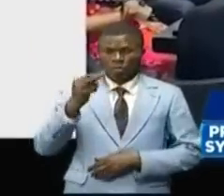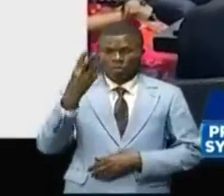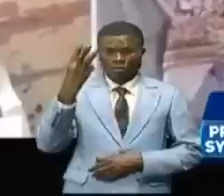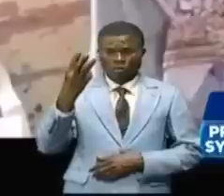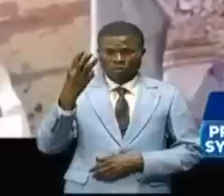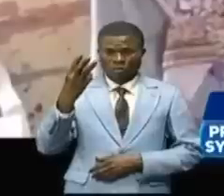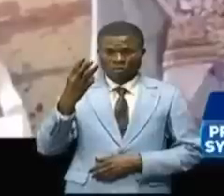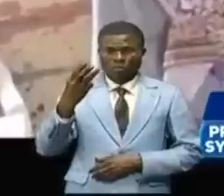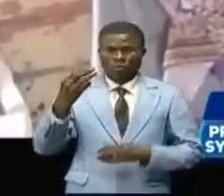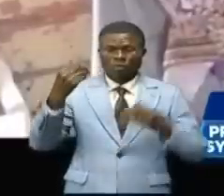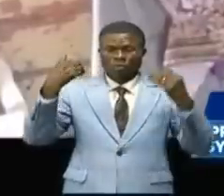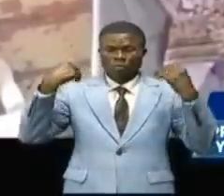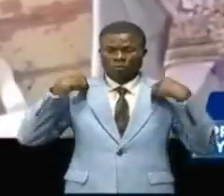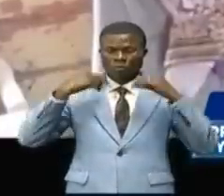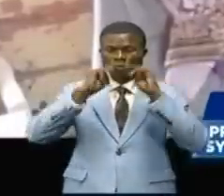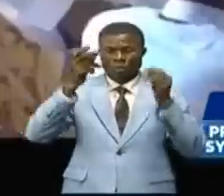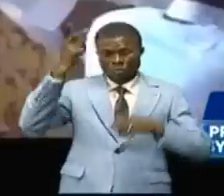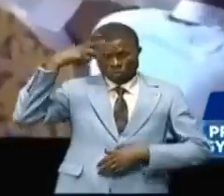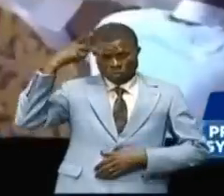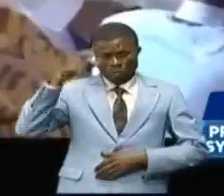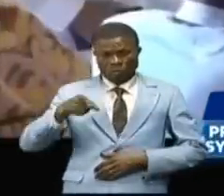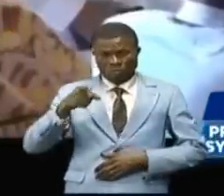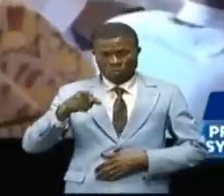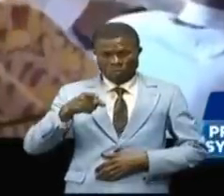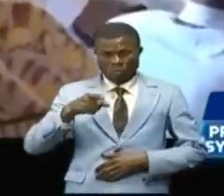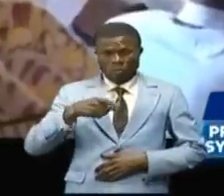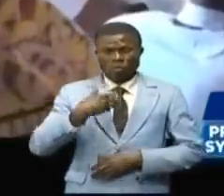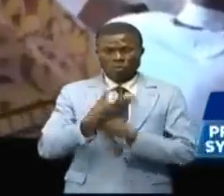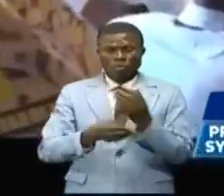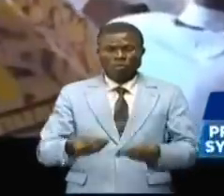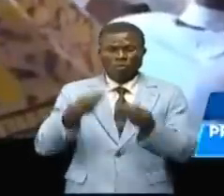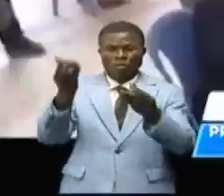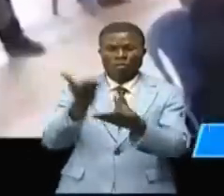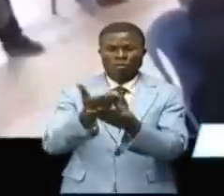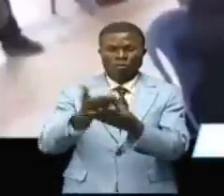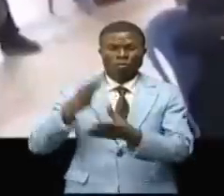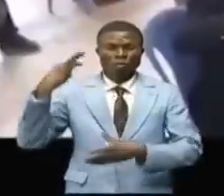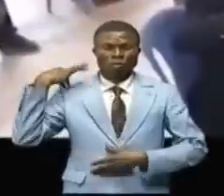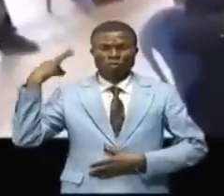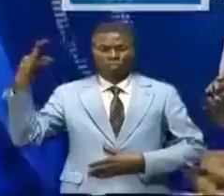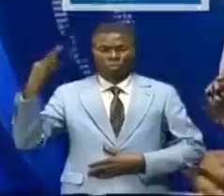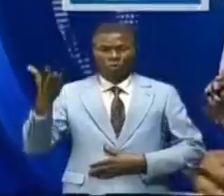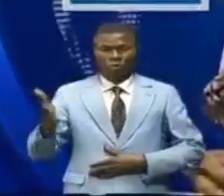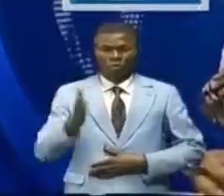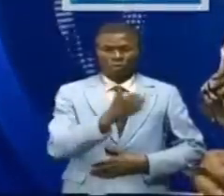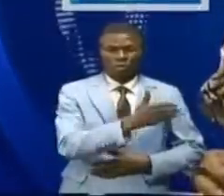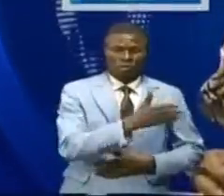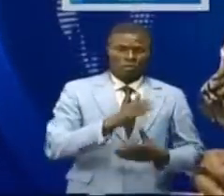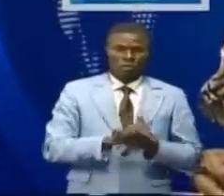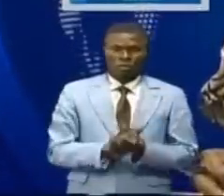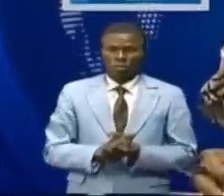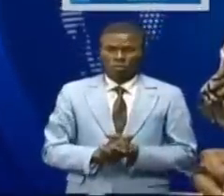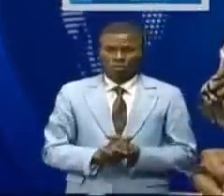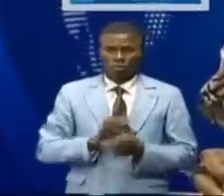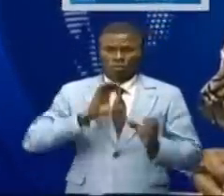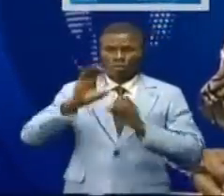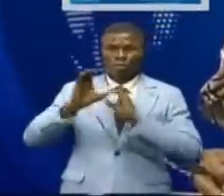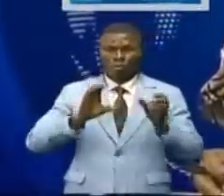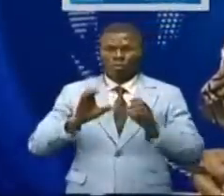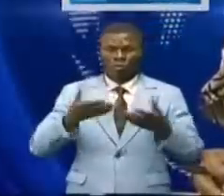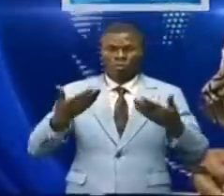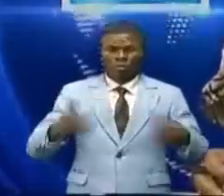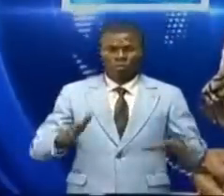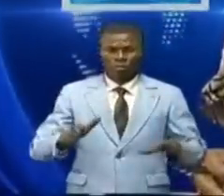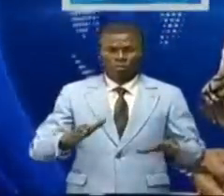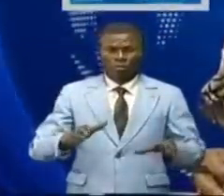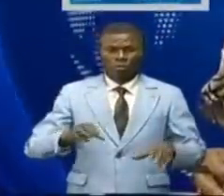les états-majors des partis politiques s'affairent à déposer les dossiers de leurs candidats. Et ce communiqué pour finir,